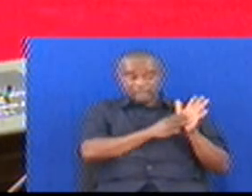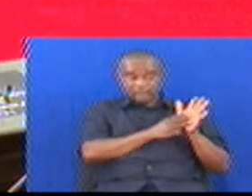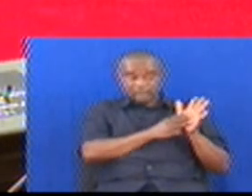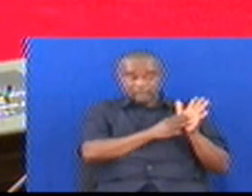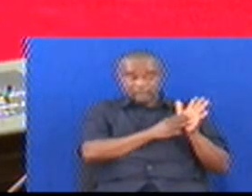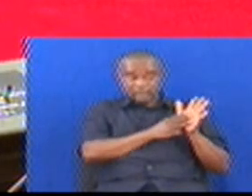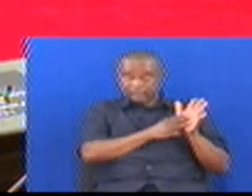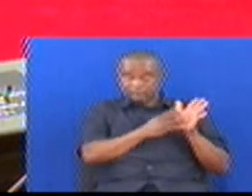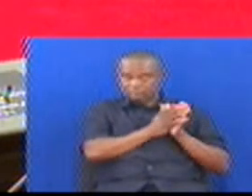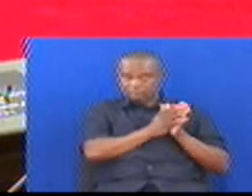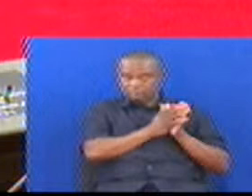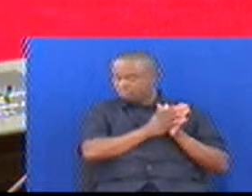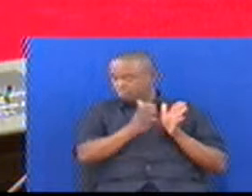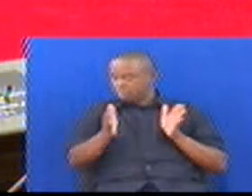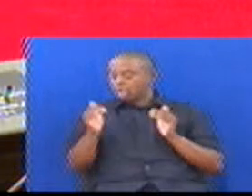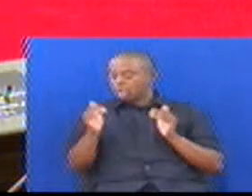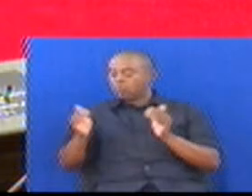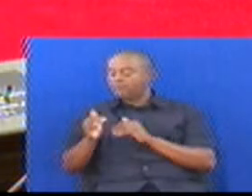18,843 hadi